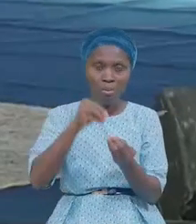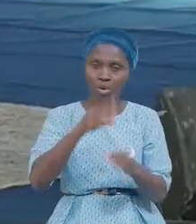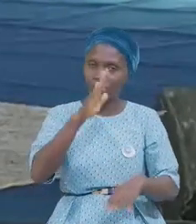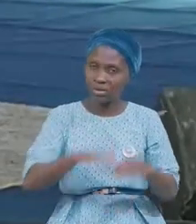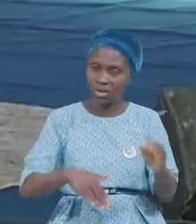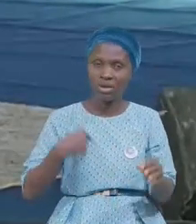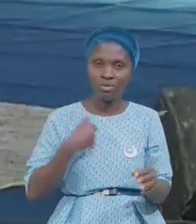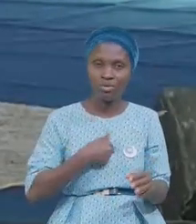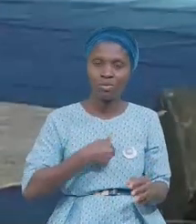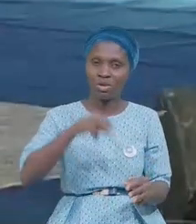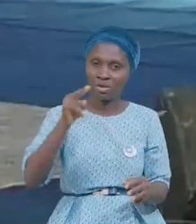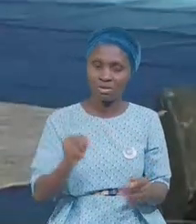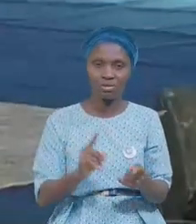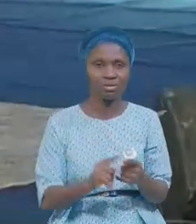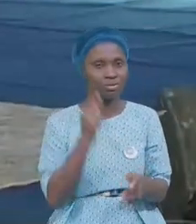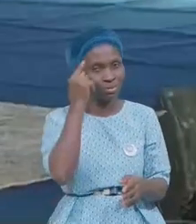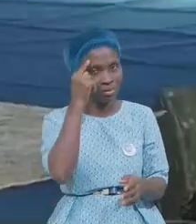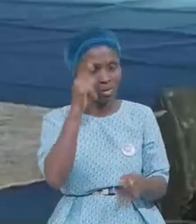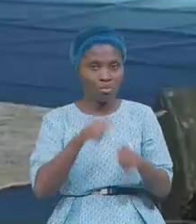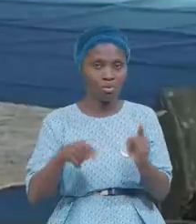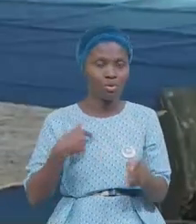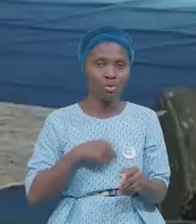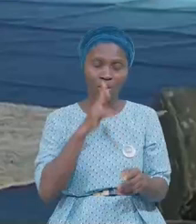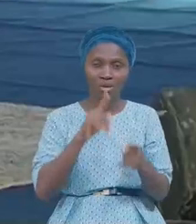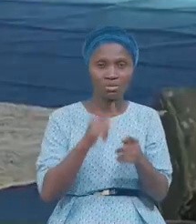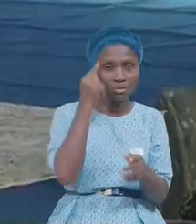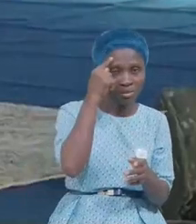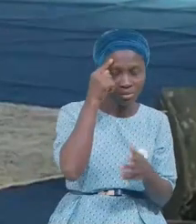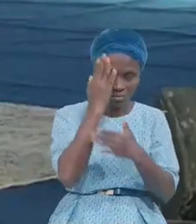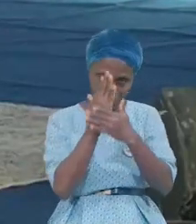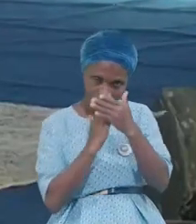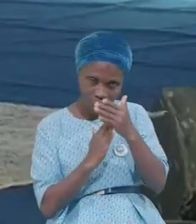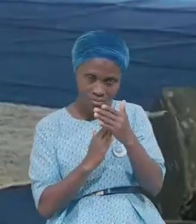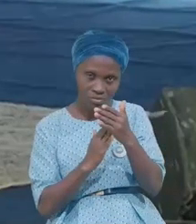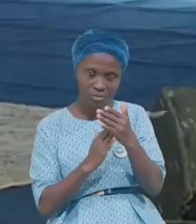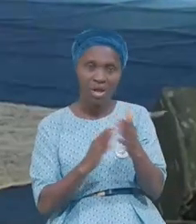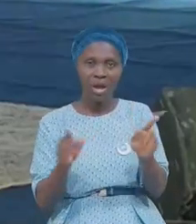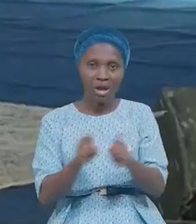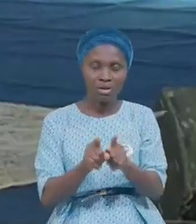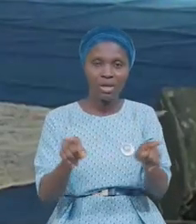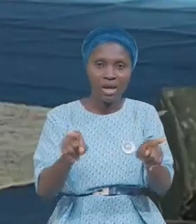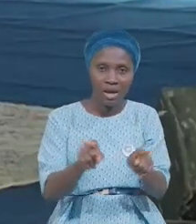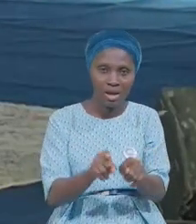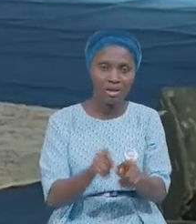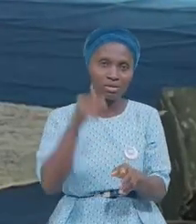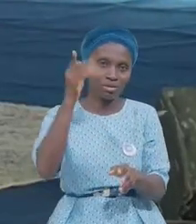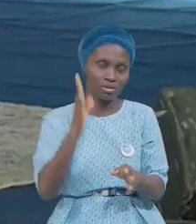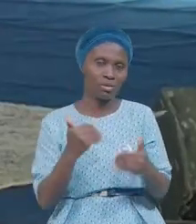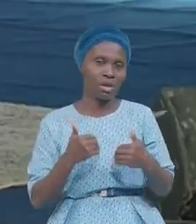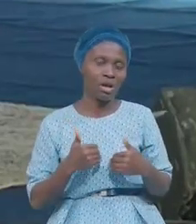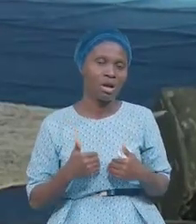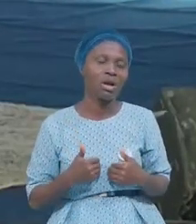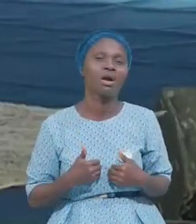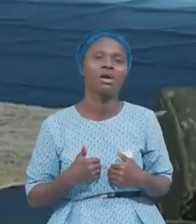de nous-mêmes une trop haute opinion, mais de revêtir des sentiments modestes selon la mesure de foi